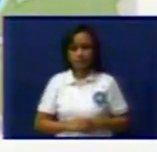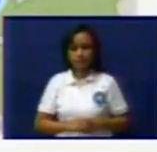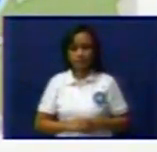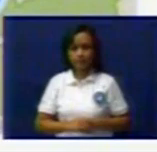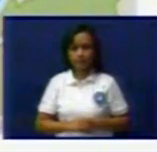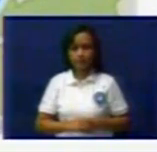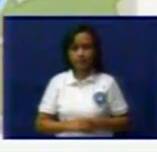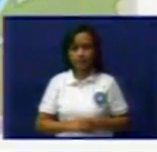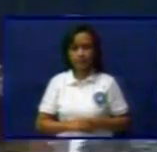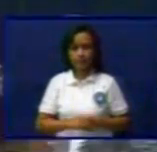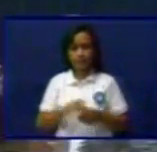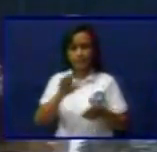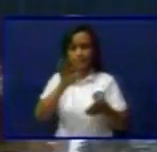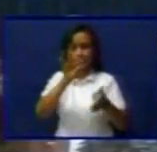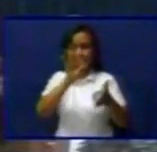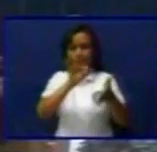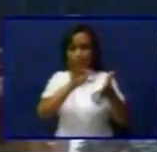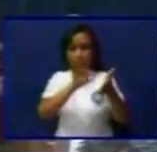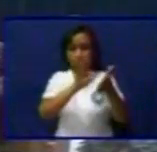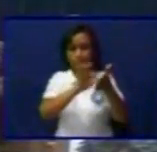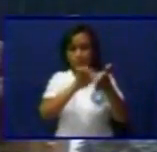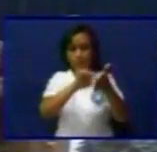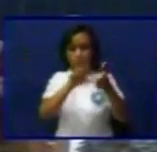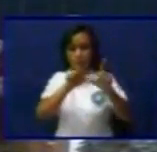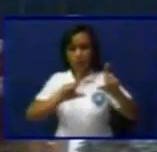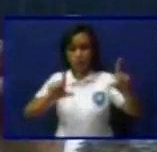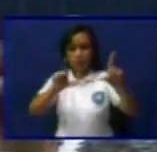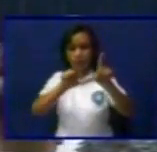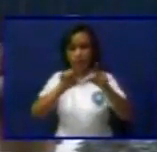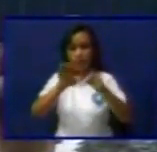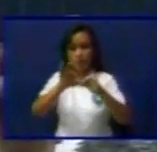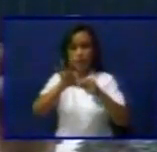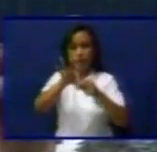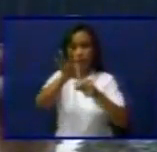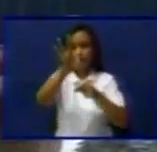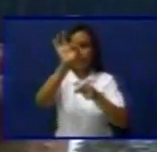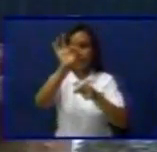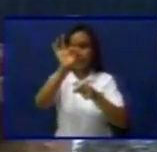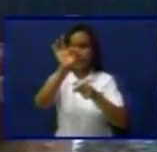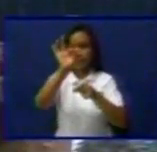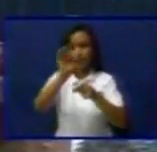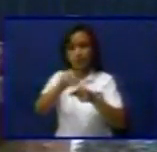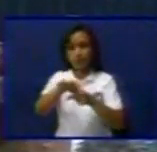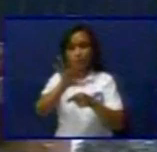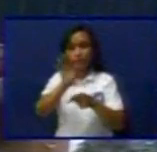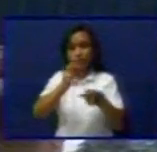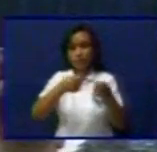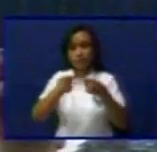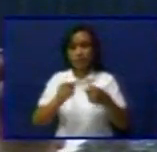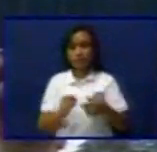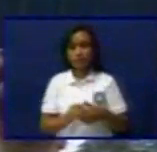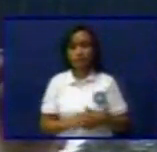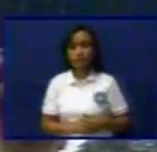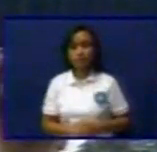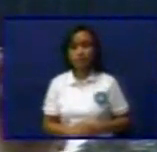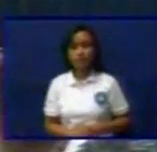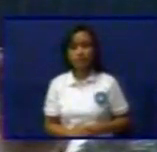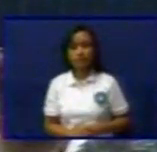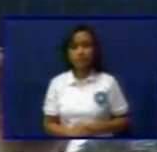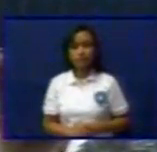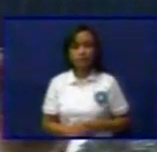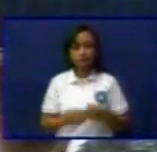这是金融办公区。 Este punto es la zona de oficinas financieras.